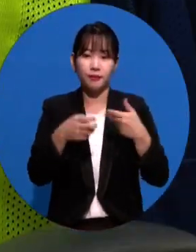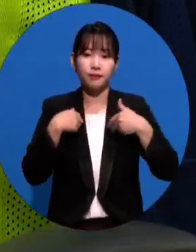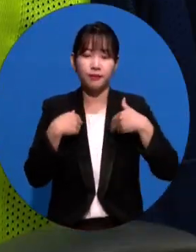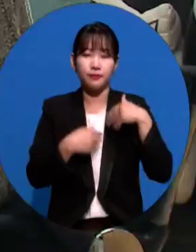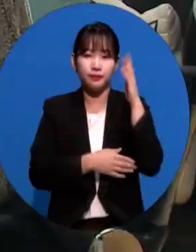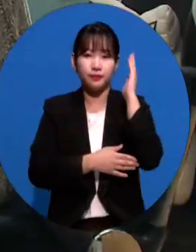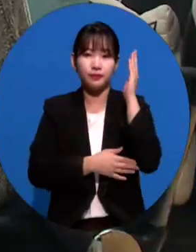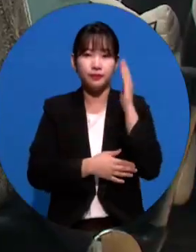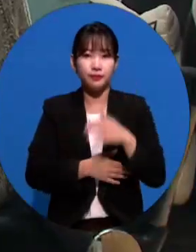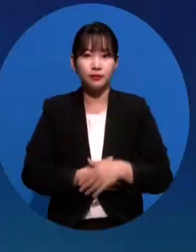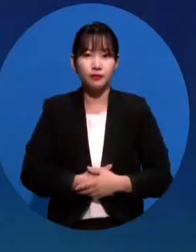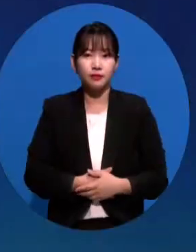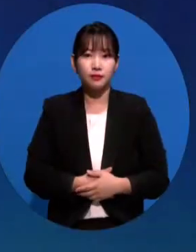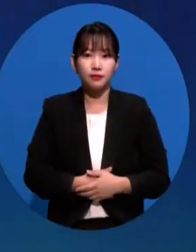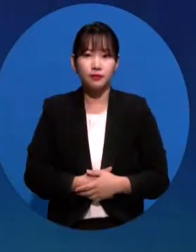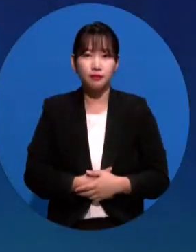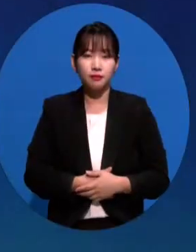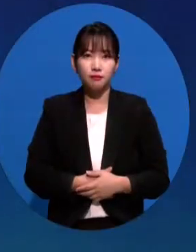주장했습니다.